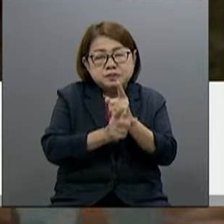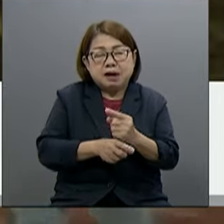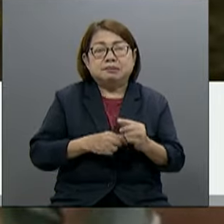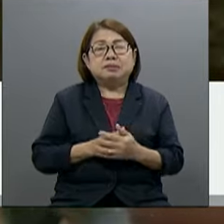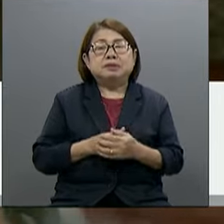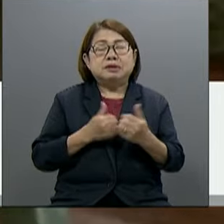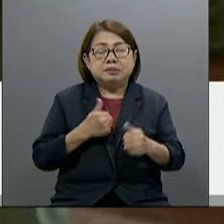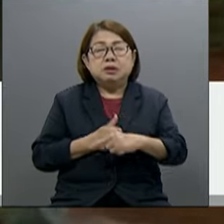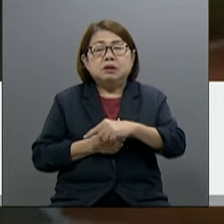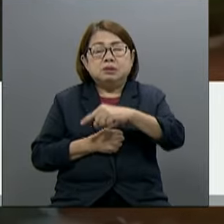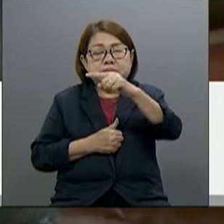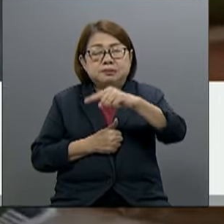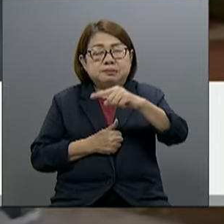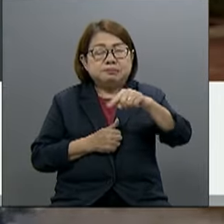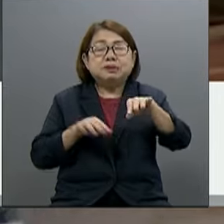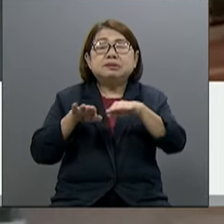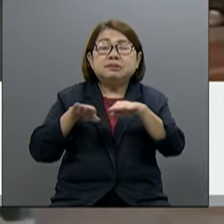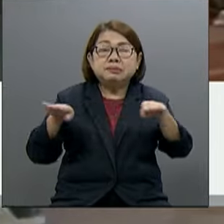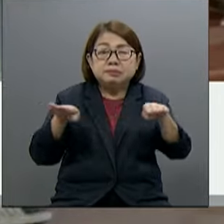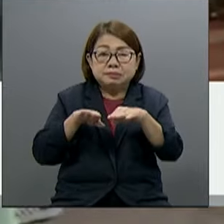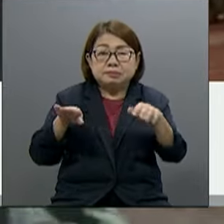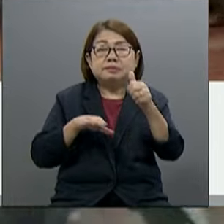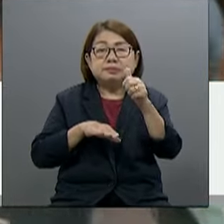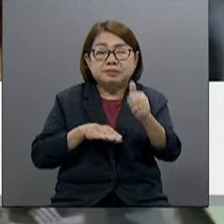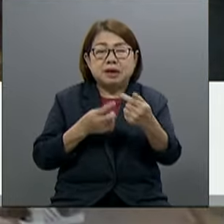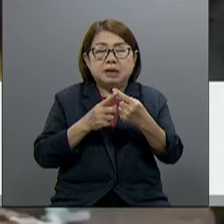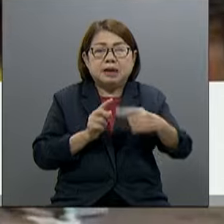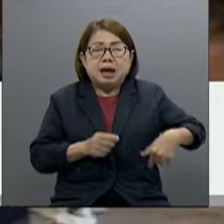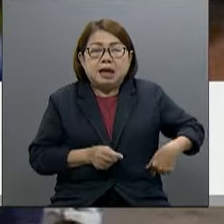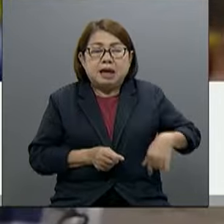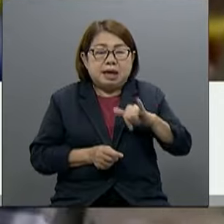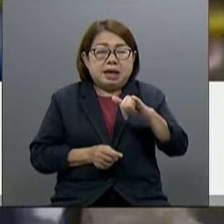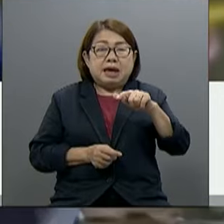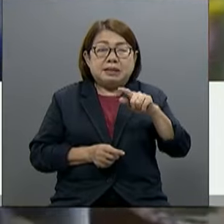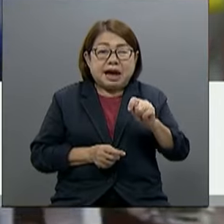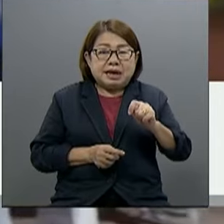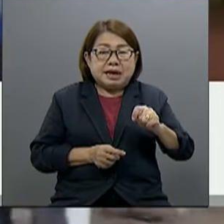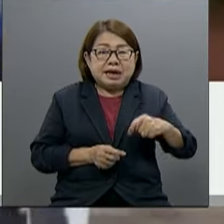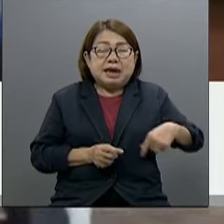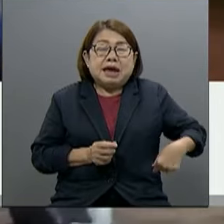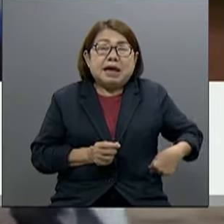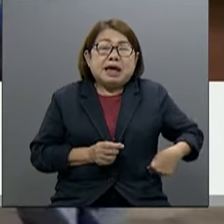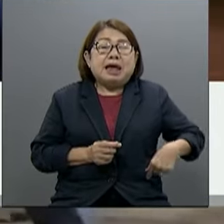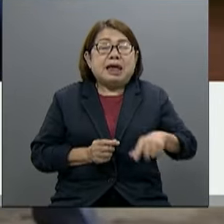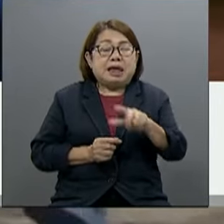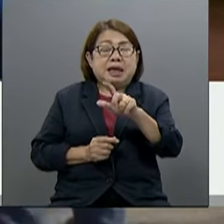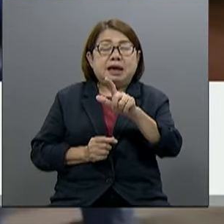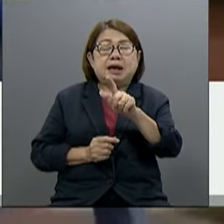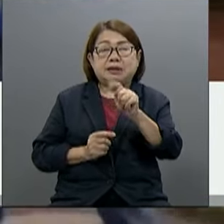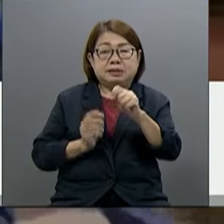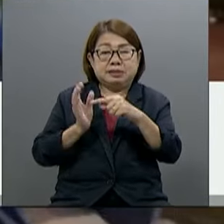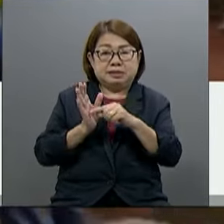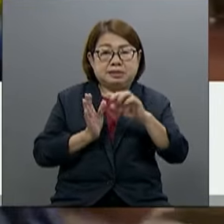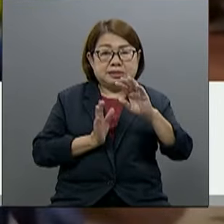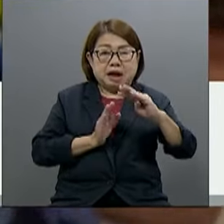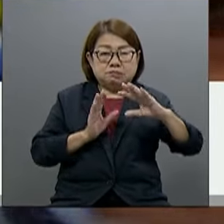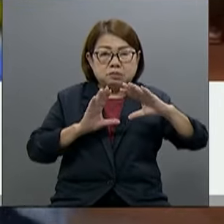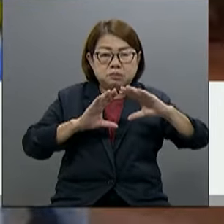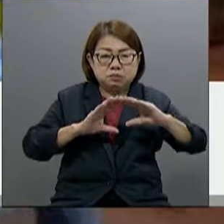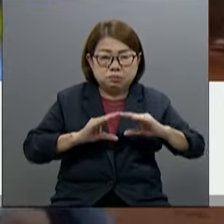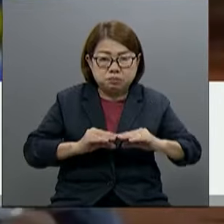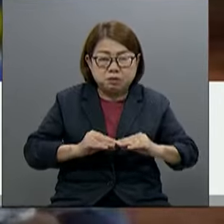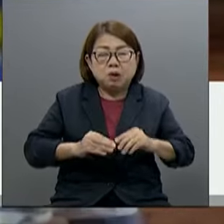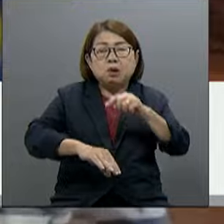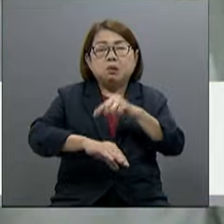ลับมาปกติแต่ระบบการทำงานของไตและตับลดลงเรื่อยๆจนเมื่อเวลา 8:10 นาทีดาบตำรวจปิย